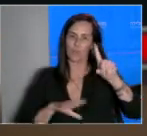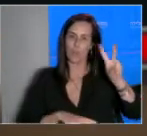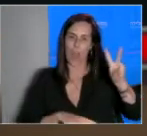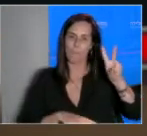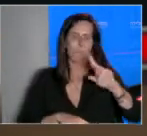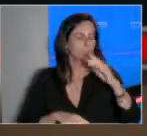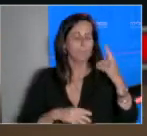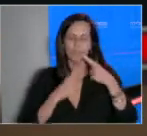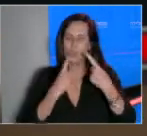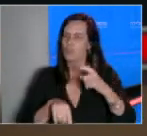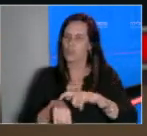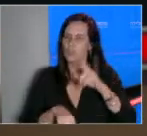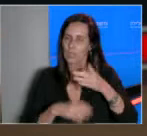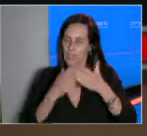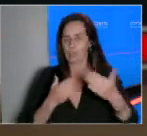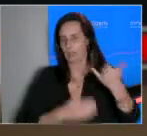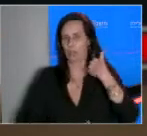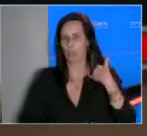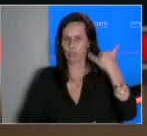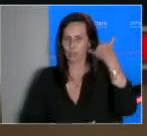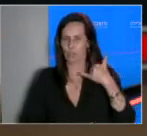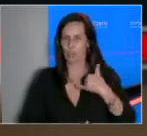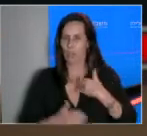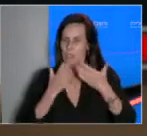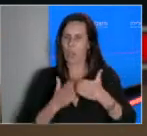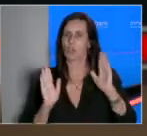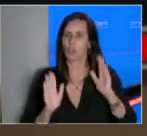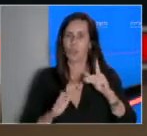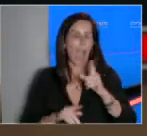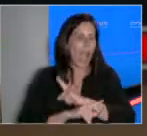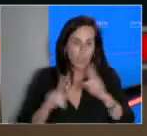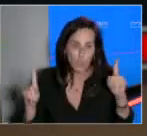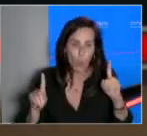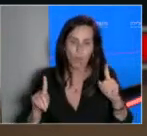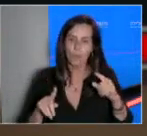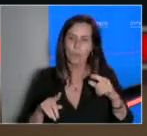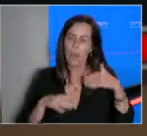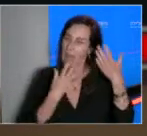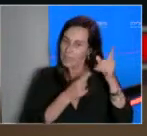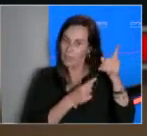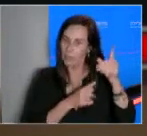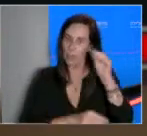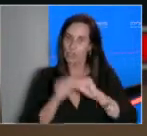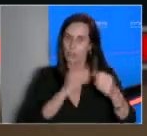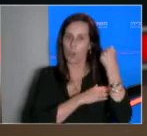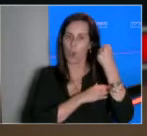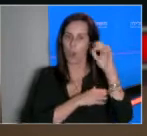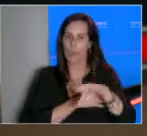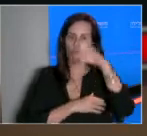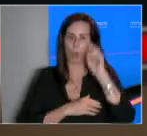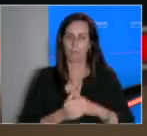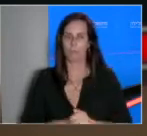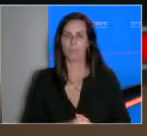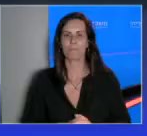050-848-2812, בכל שעה שאתם צריכים עזרה, תבנו, תקבלו עזרה בייעוץ, כי אסור לתת להם להשתמש בכוח נגדכם.